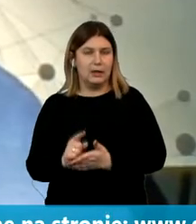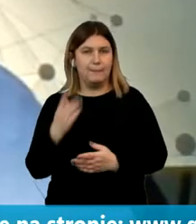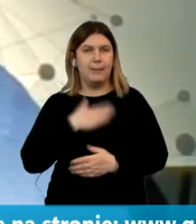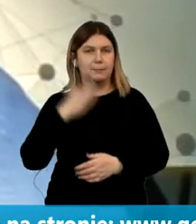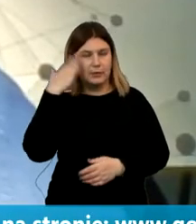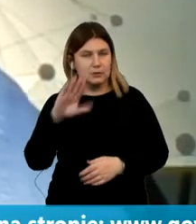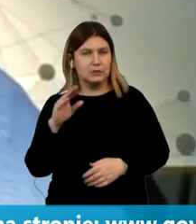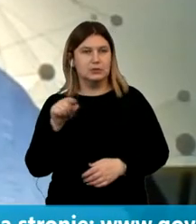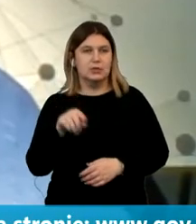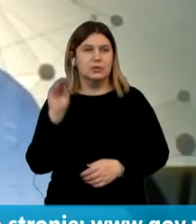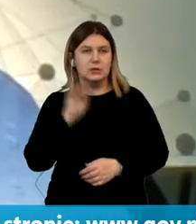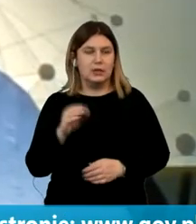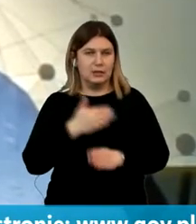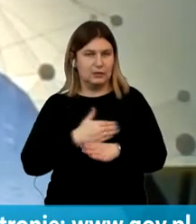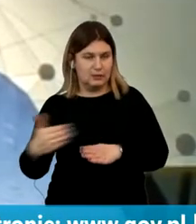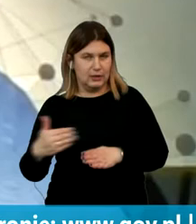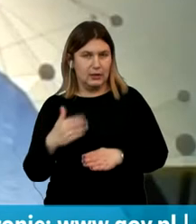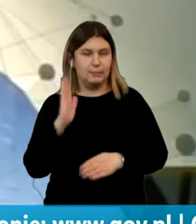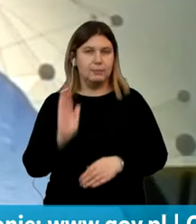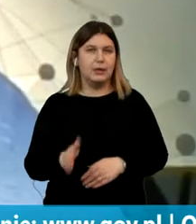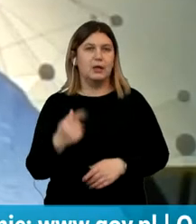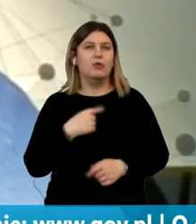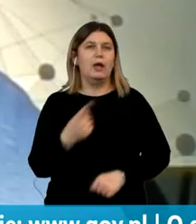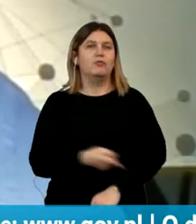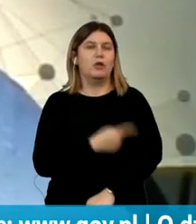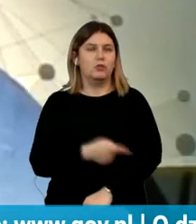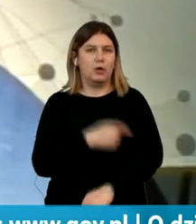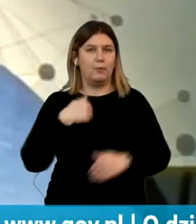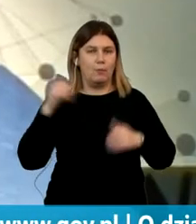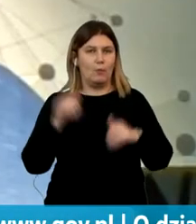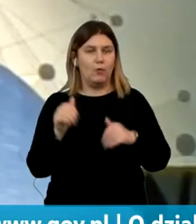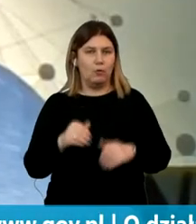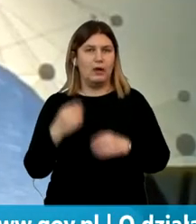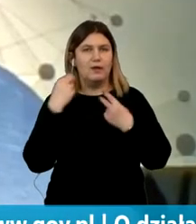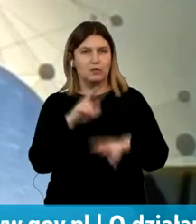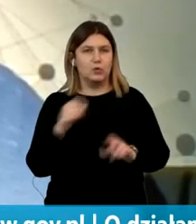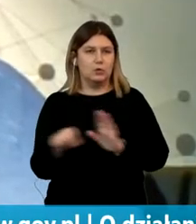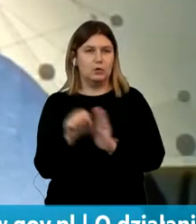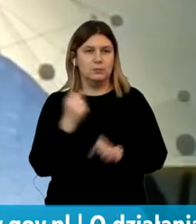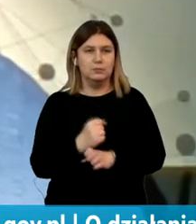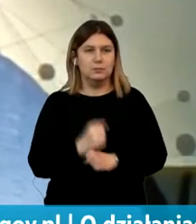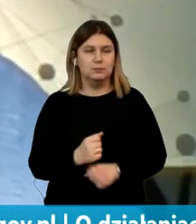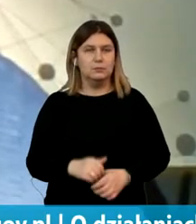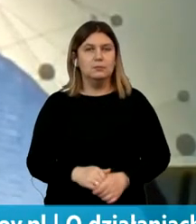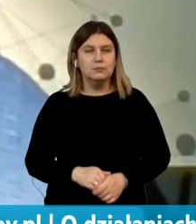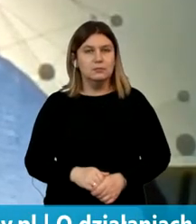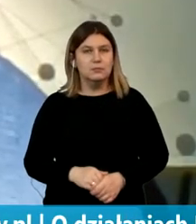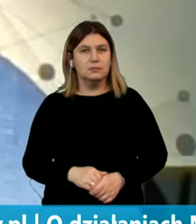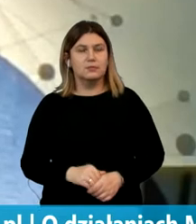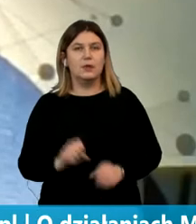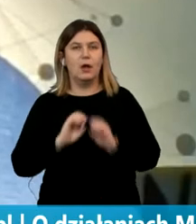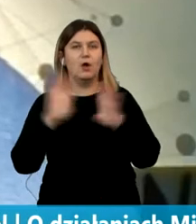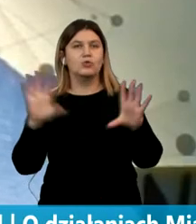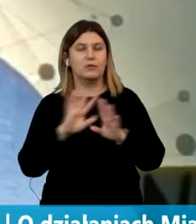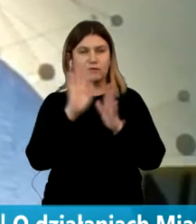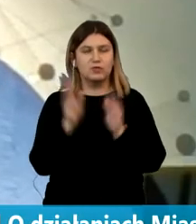będzie dalej i że będę niedługo mógł wrócić do pracy. Oczywiście wszystkim